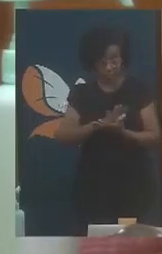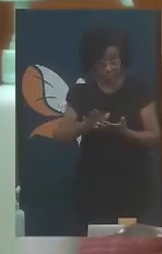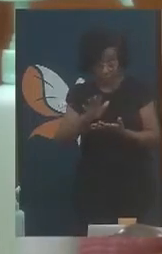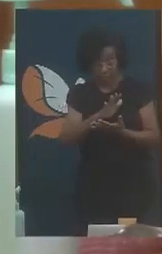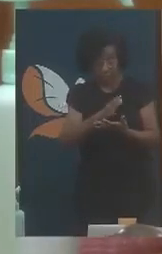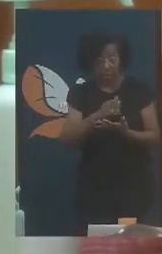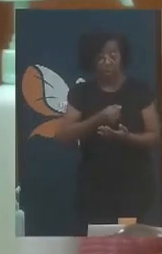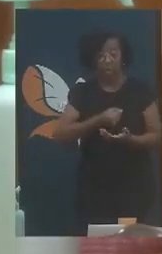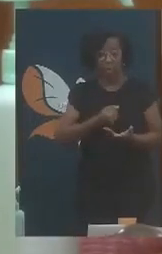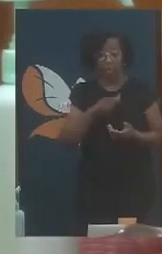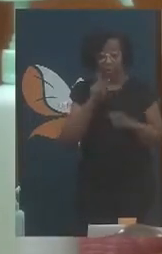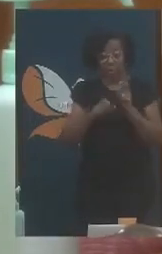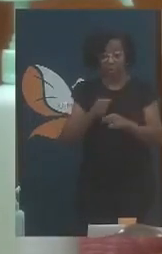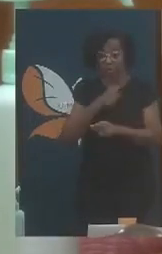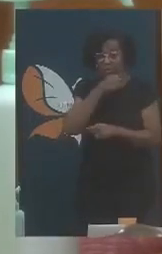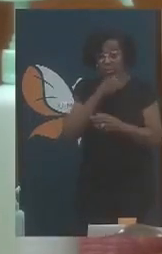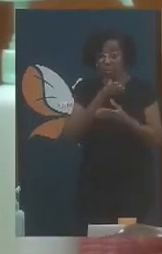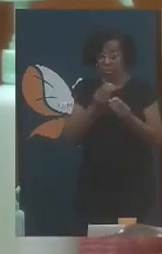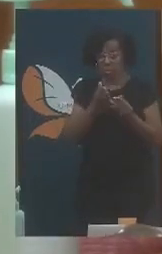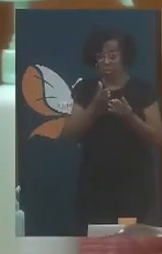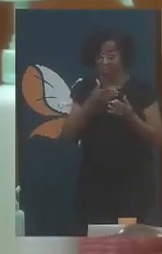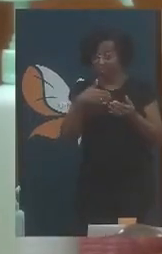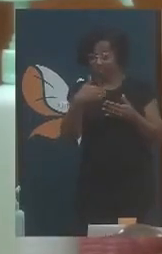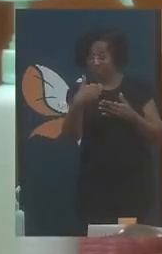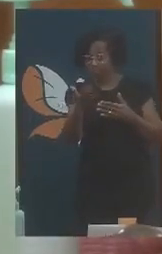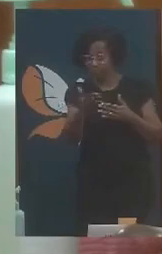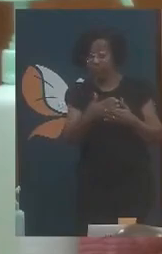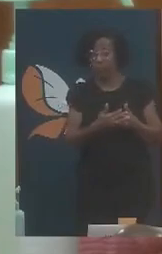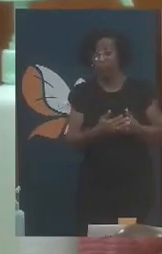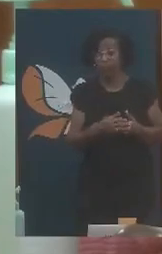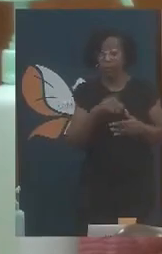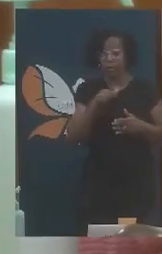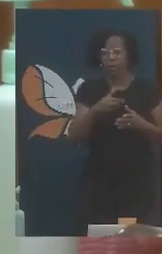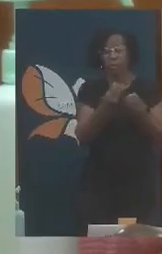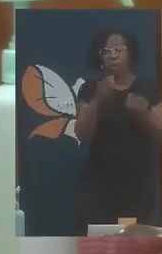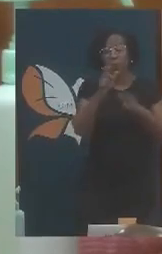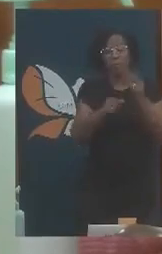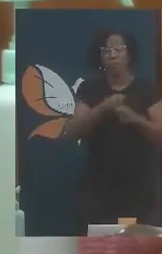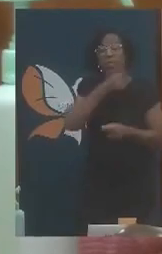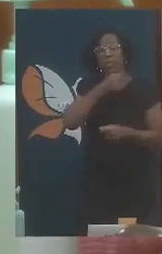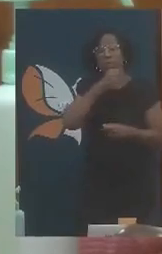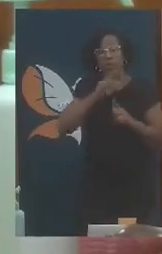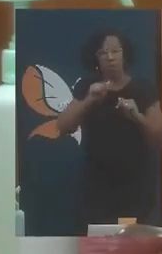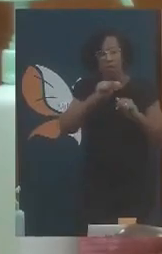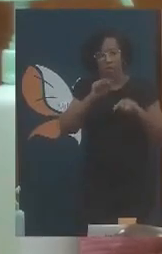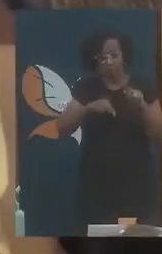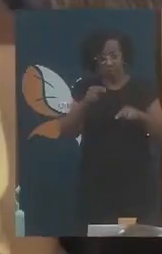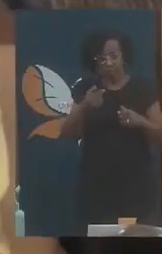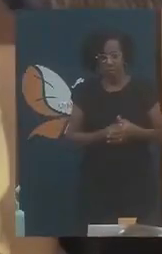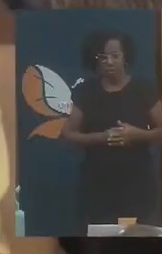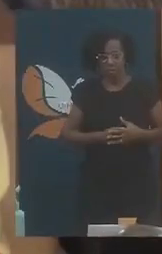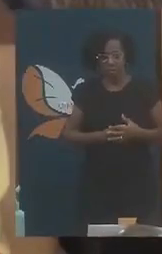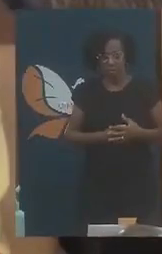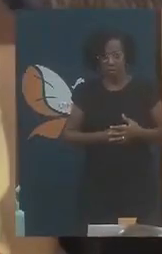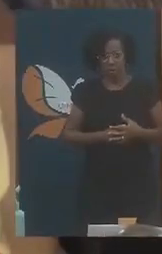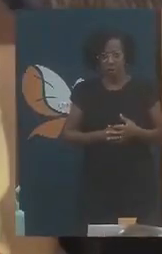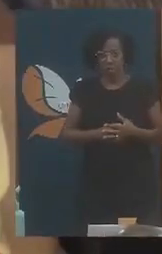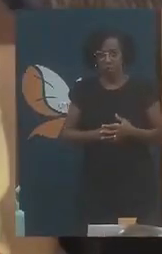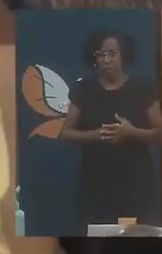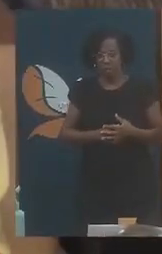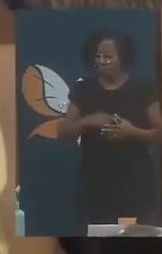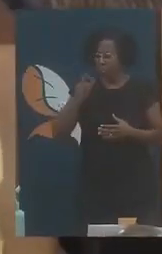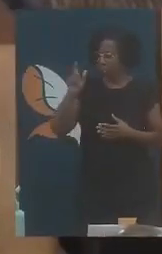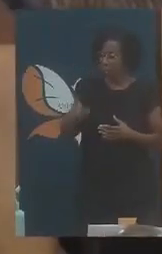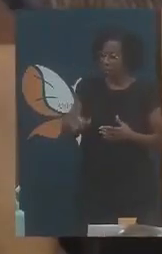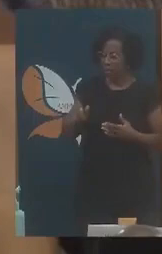c'est un défaut. Ça veut dire qu'il y a beaucoup de personnes très âgées, parfois dont les descendants vivent en